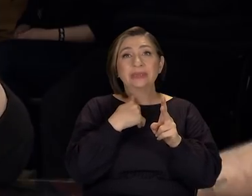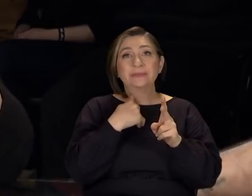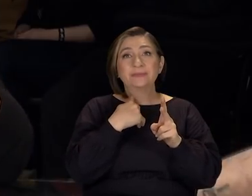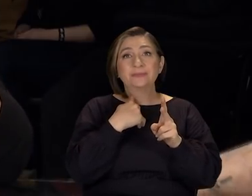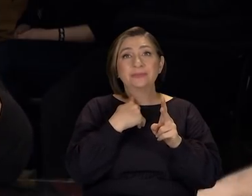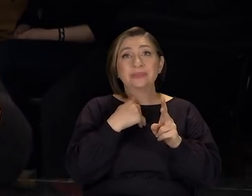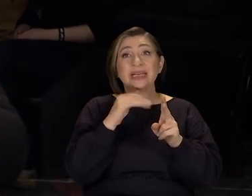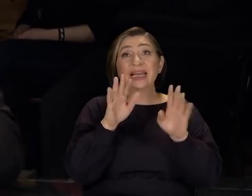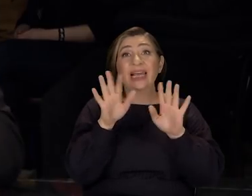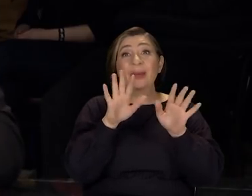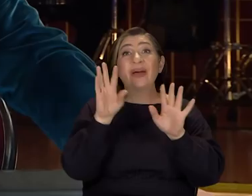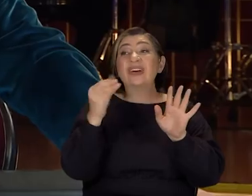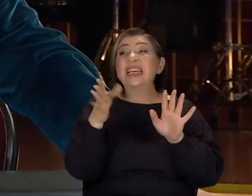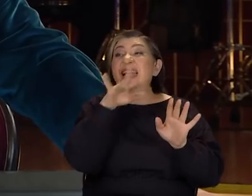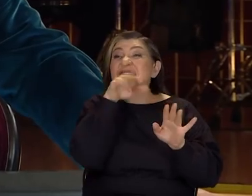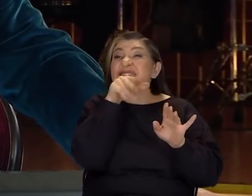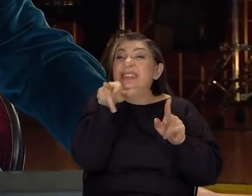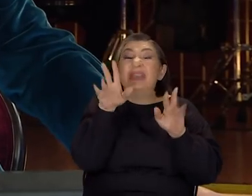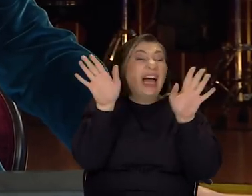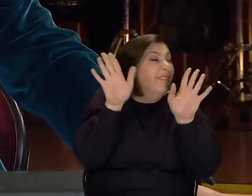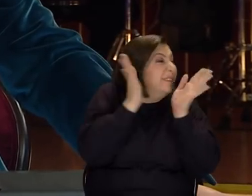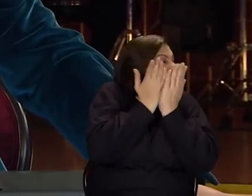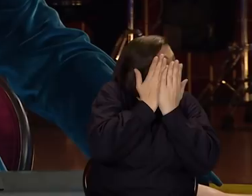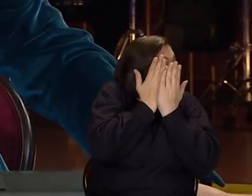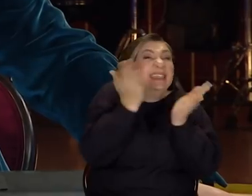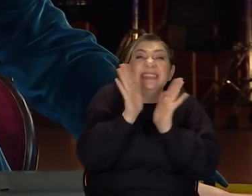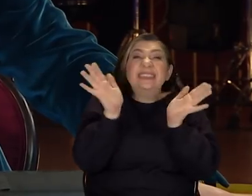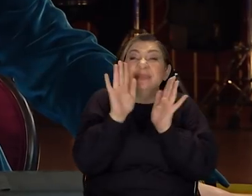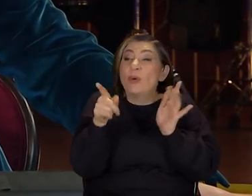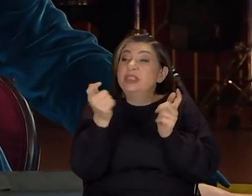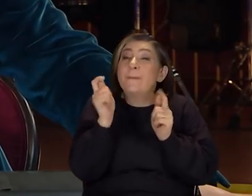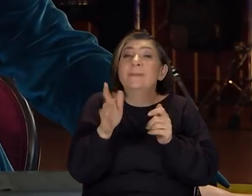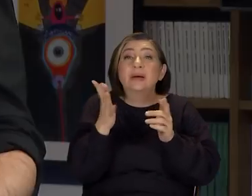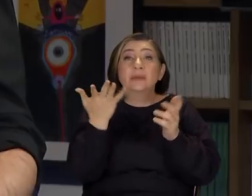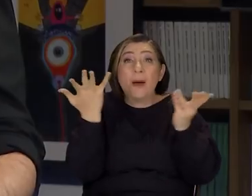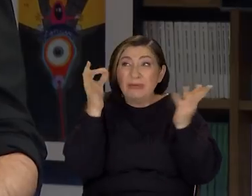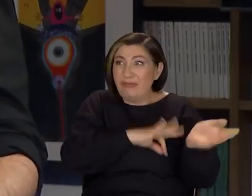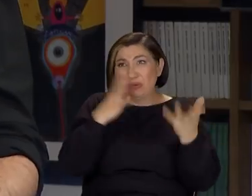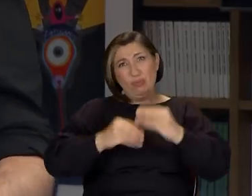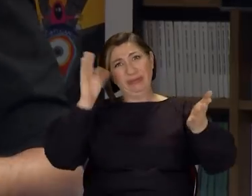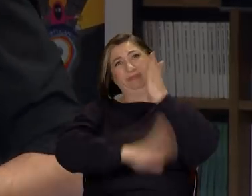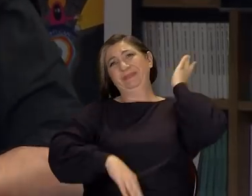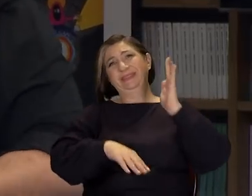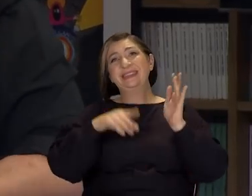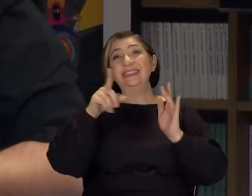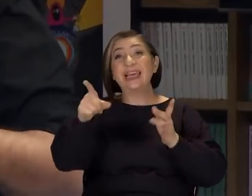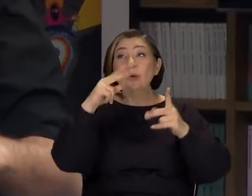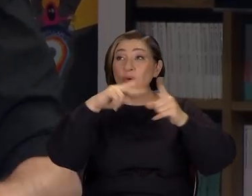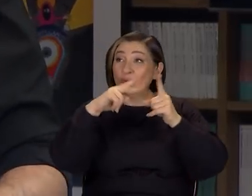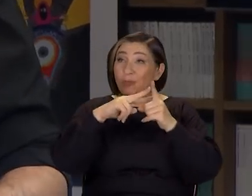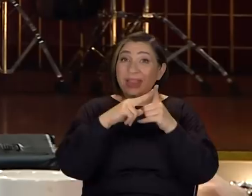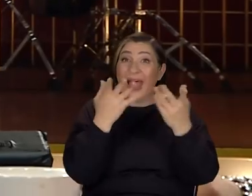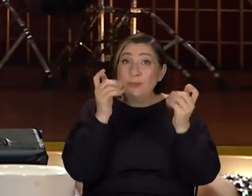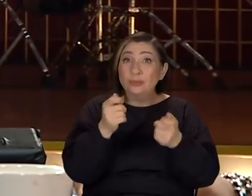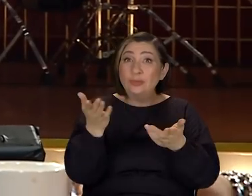şeydeki çocuk... Sakın hemen vazgeç. Yaşlılık belirtisi. Sakın ha. Niye ben böyle bir şey yapıyorsun? Ben ne yapsam anlamıyorum. Ya arkadaşlar. Niye böyle bir şey yapıyorsun? YouTube'da